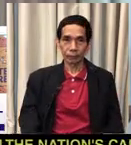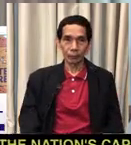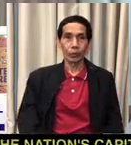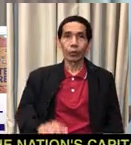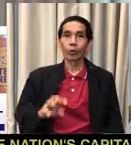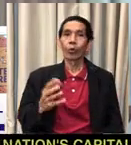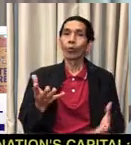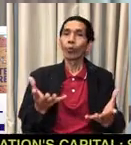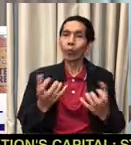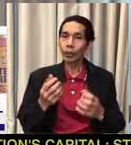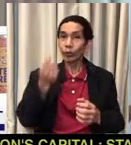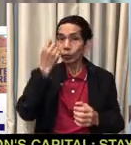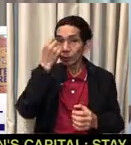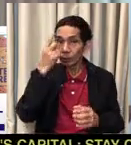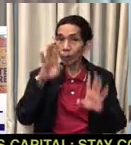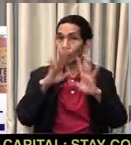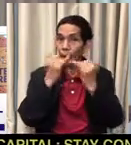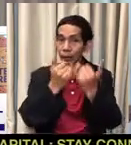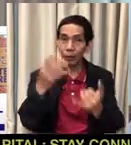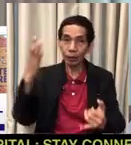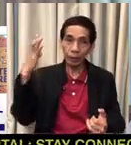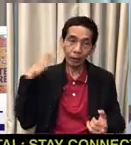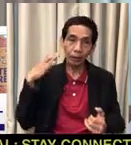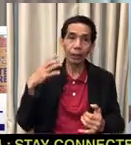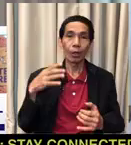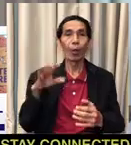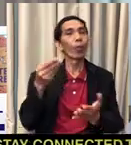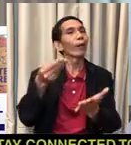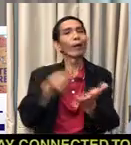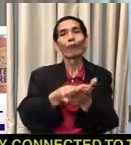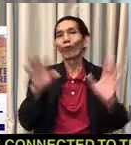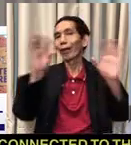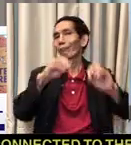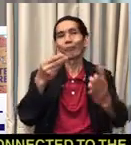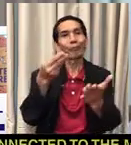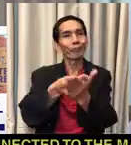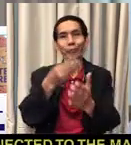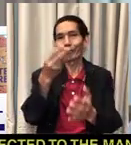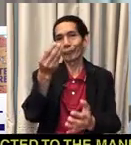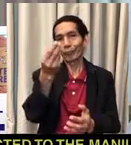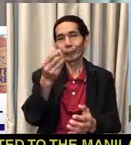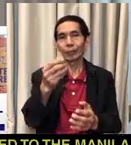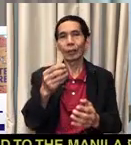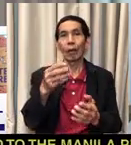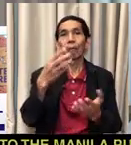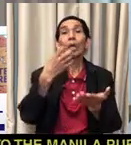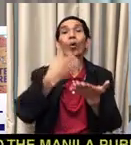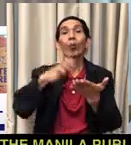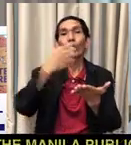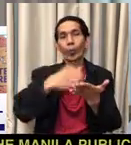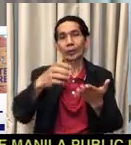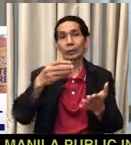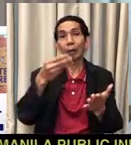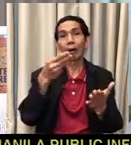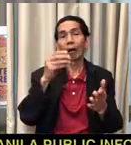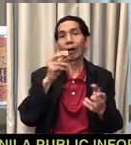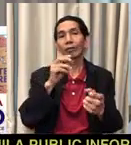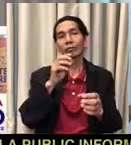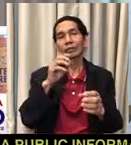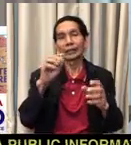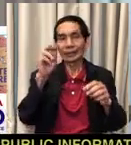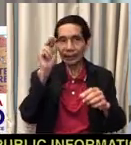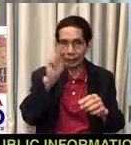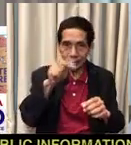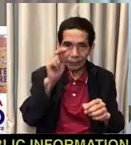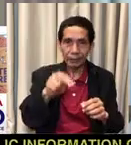siyempre gusto natin unawain yung mga barangay chairman, alaos naman silang choppy ngayon eh. May tos gastoids. Dahil kailangan ng